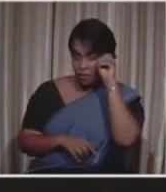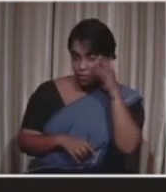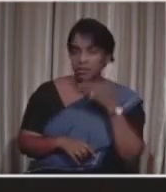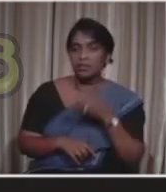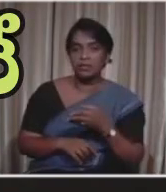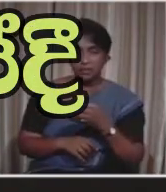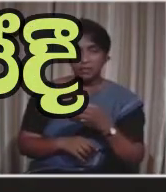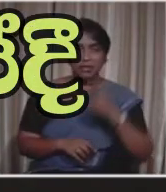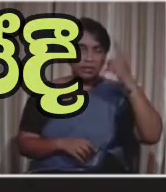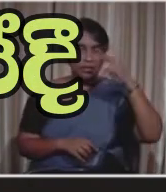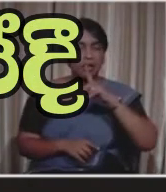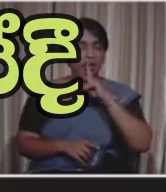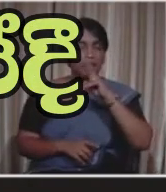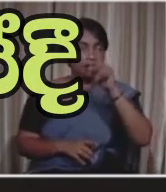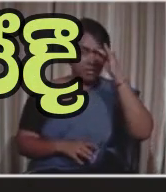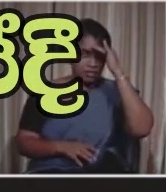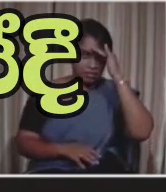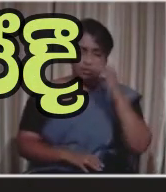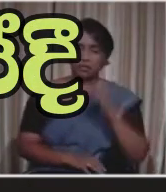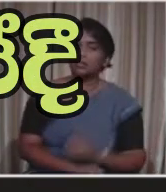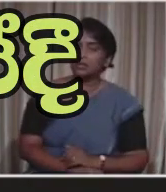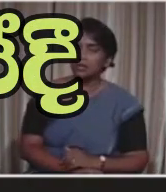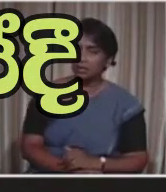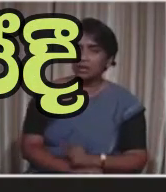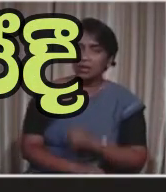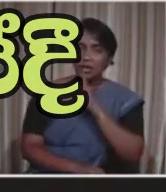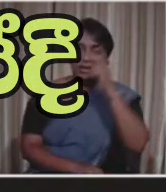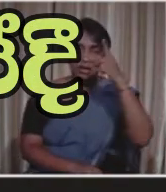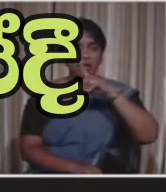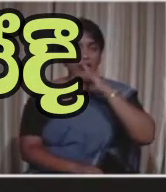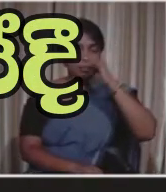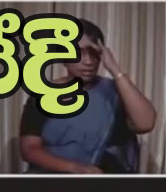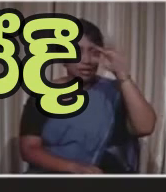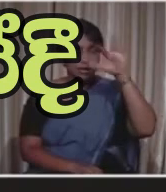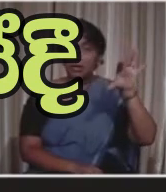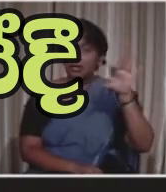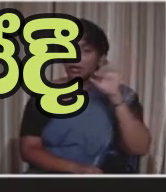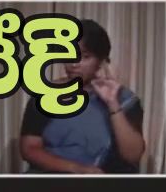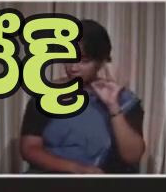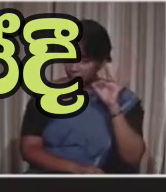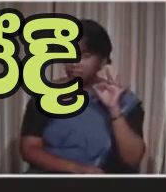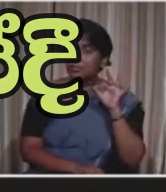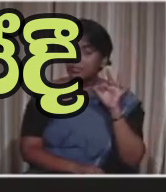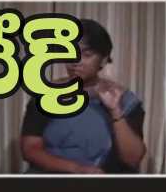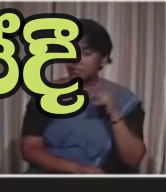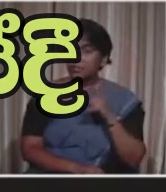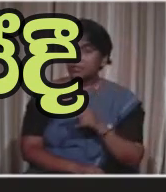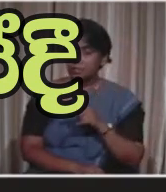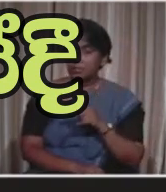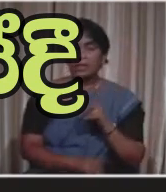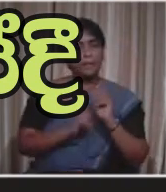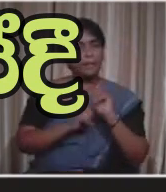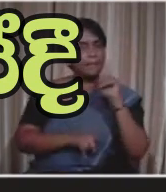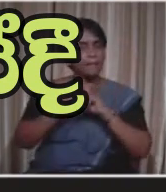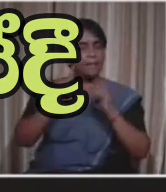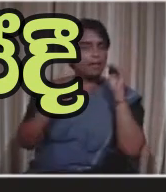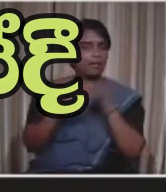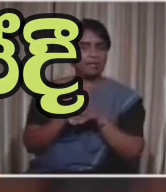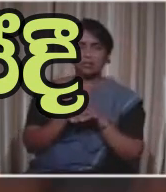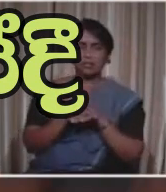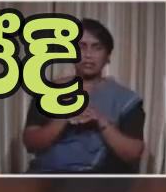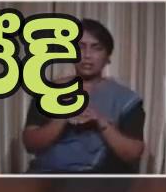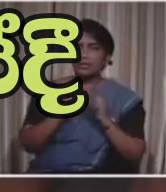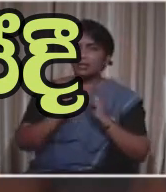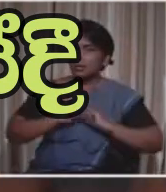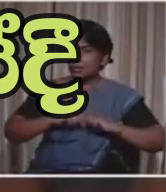අපේ මේ නියෝජ්‍ය කතානායකතුමාගේ නියෝජ්‍ය කතානායකතුමා තෝරන මේ තීරීමේදී මේ පාර්ලිමේන්තුවේ ඇතුලේ කරගෙන